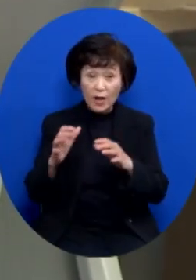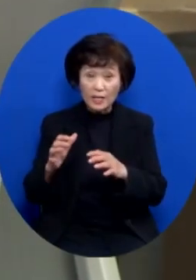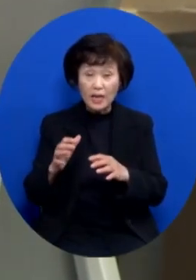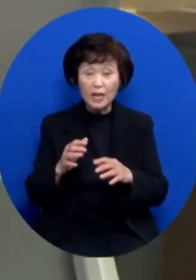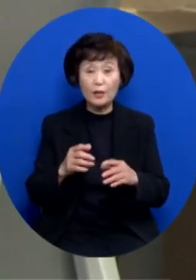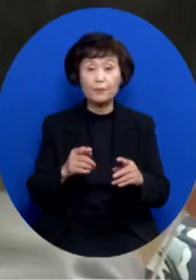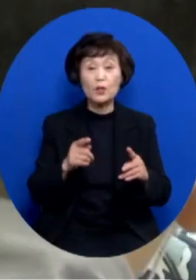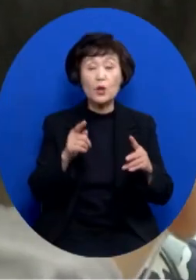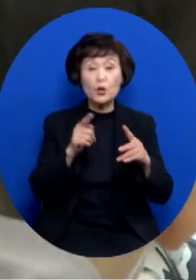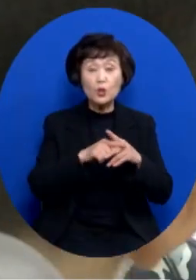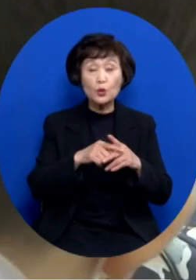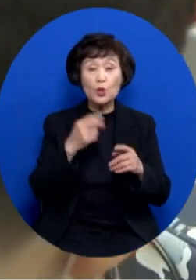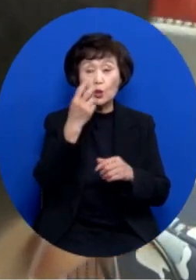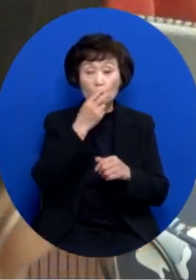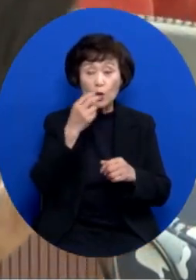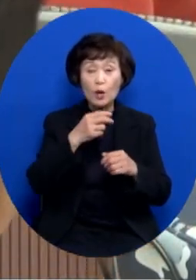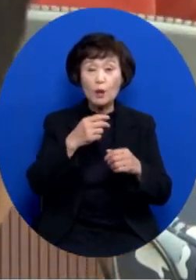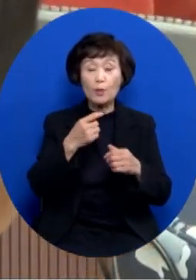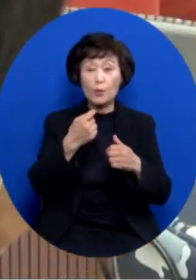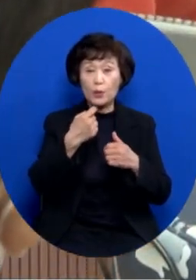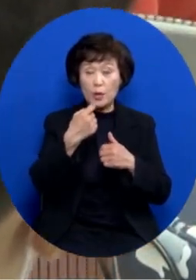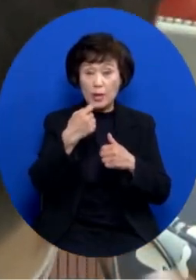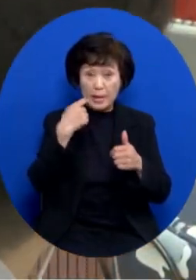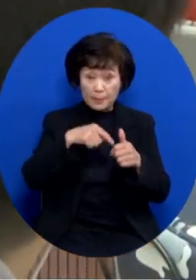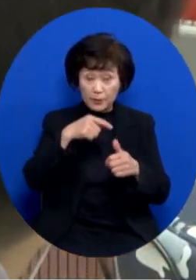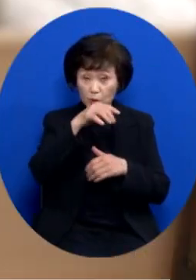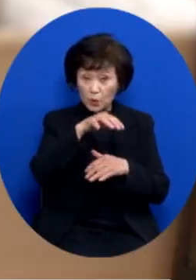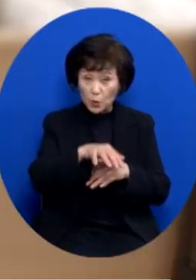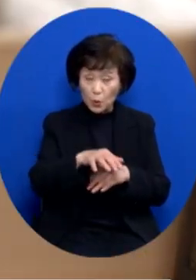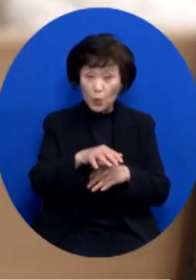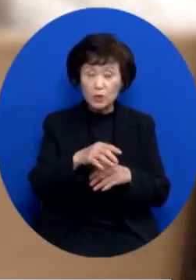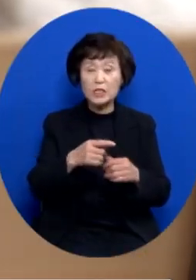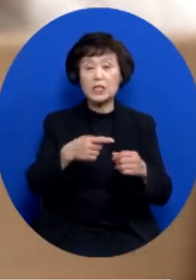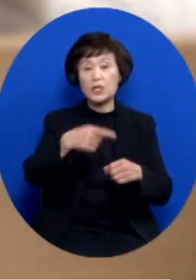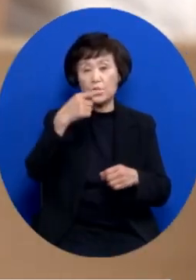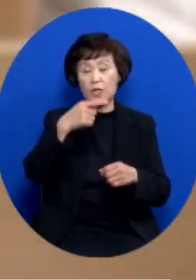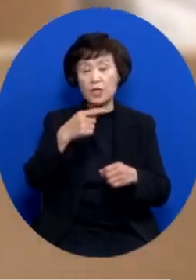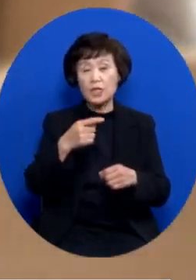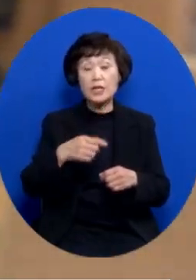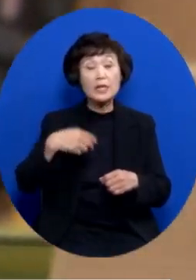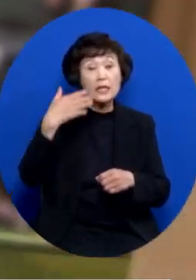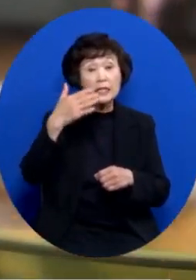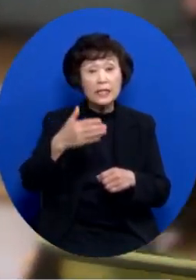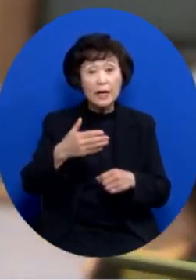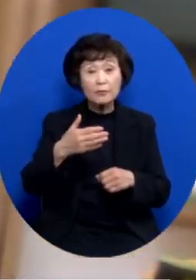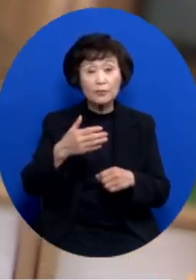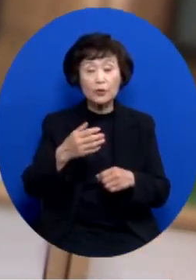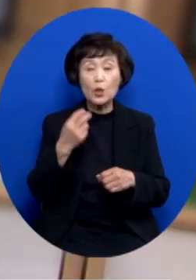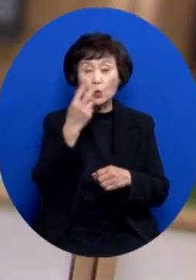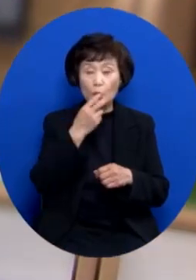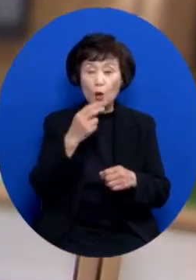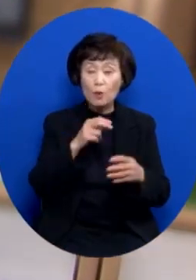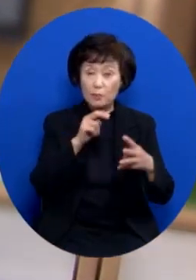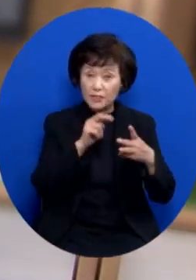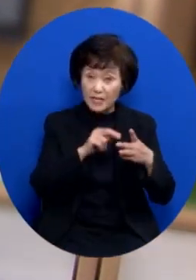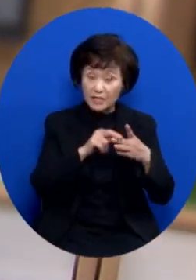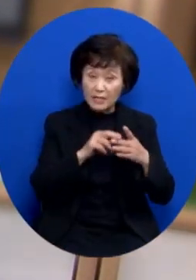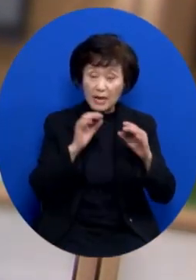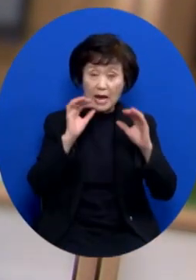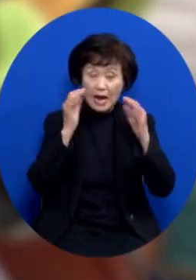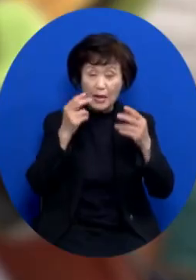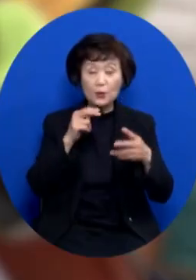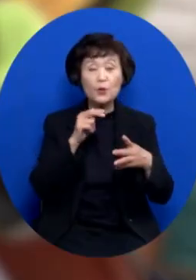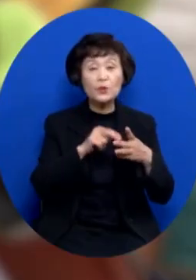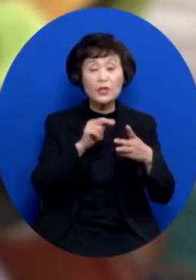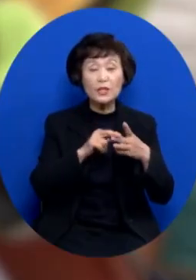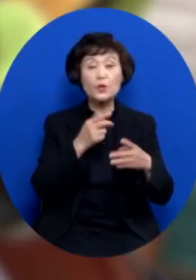초등 돌봄교실이 81.4%로 압도적 1위였고, 다함께 돌봄센터, 지역아동센터 등을